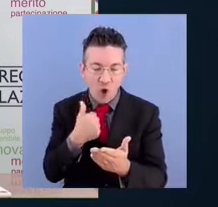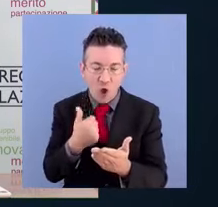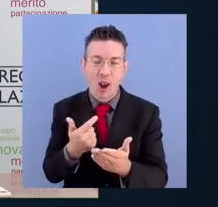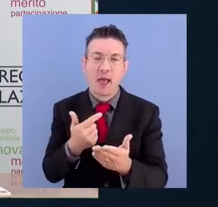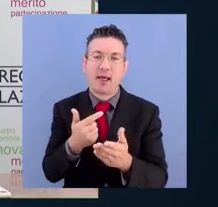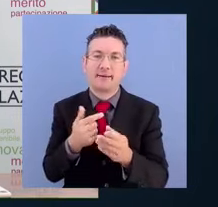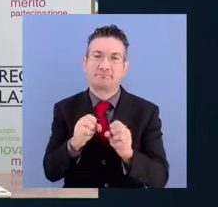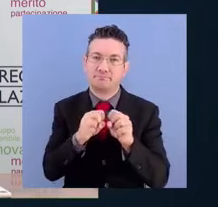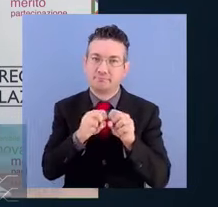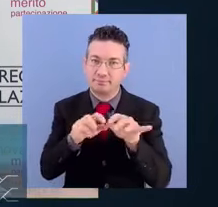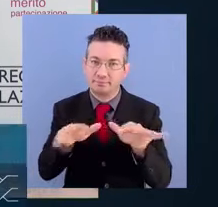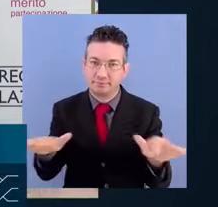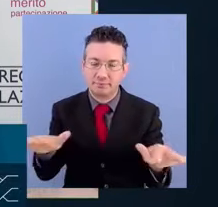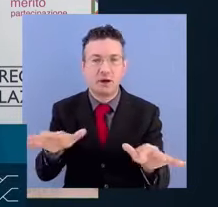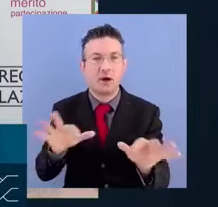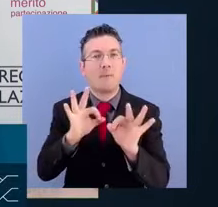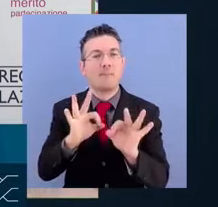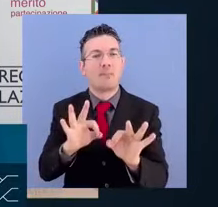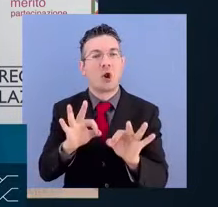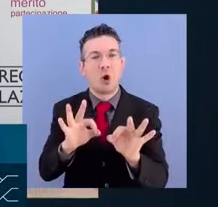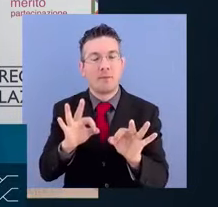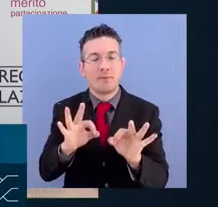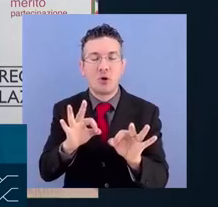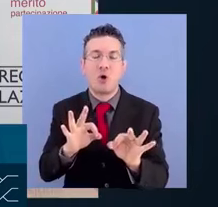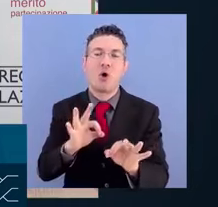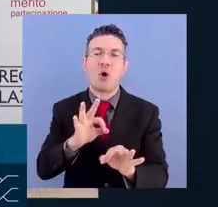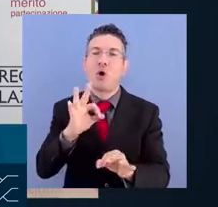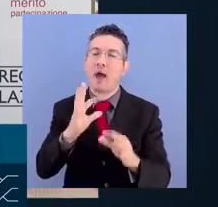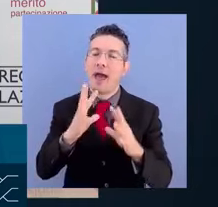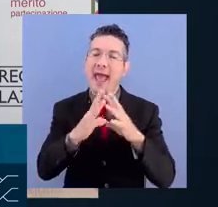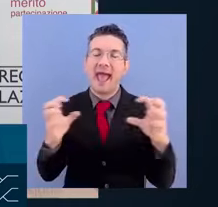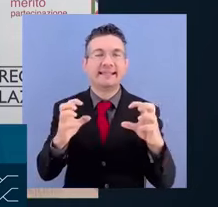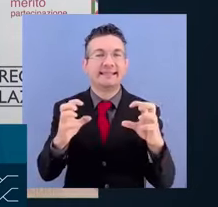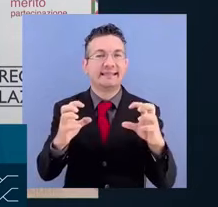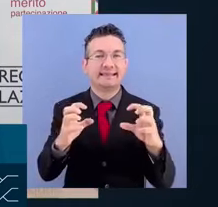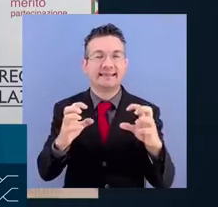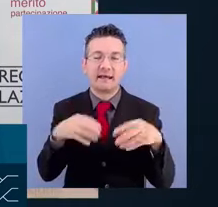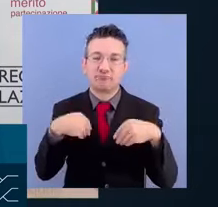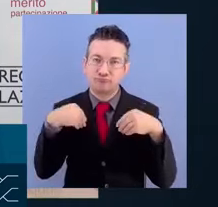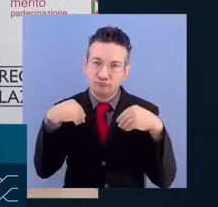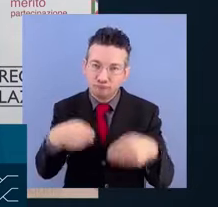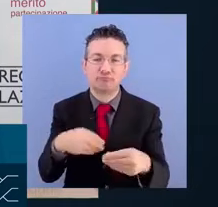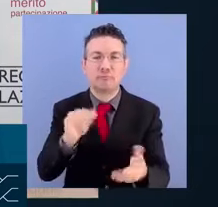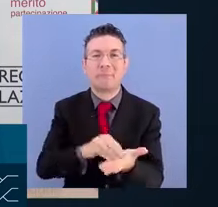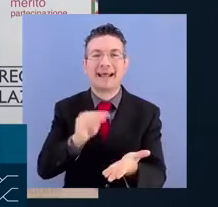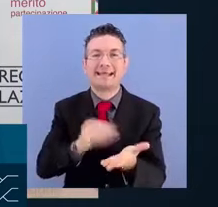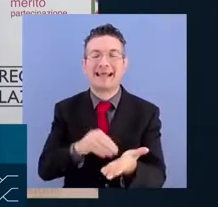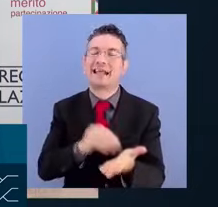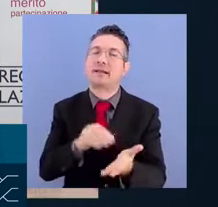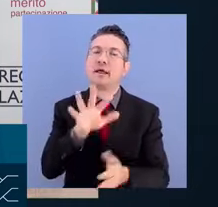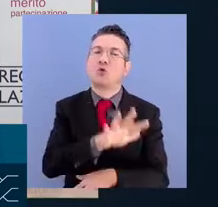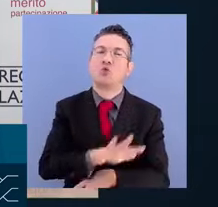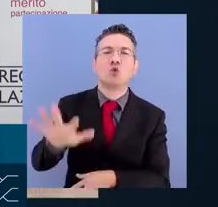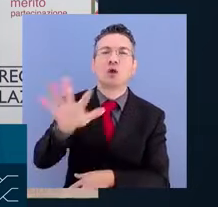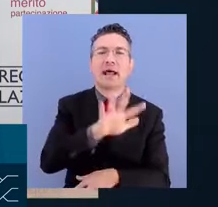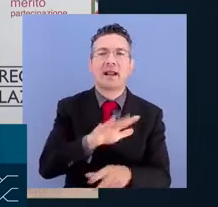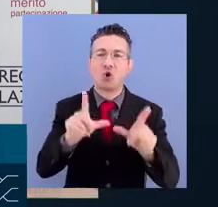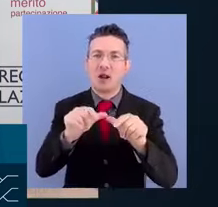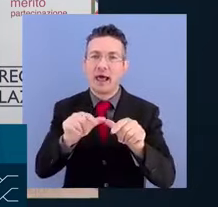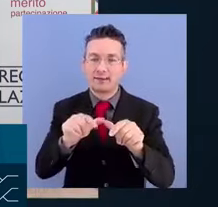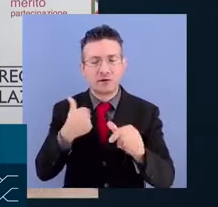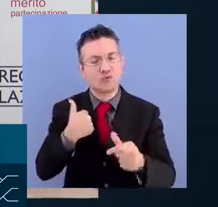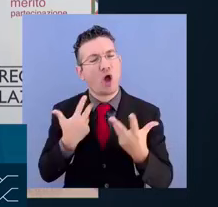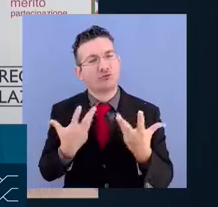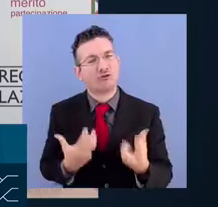proprio fisica dell'ente su tutto il territorio perché noi abbiamo una unicità